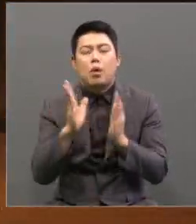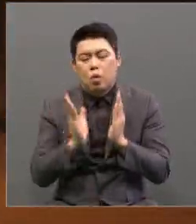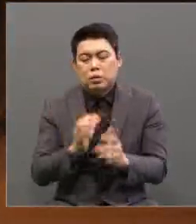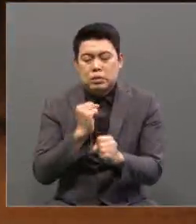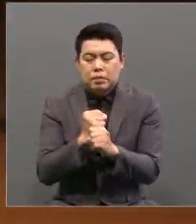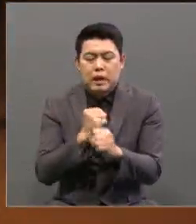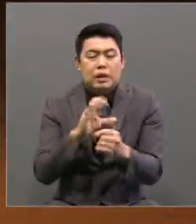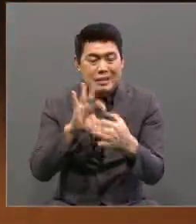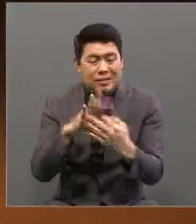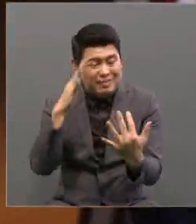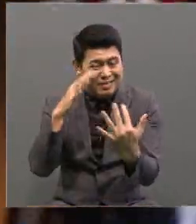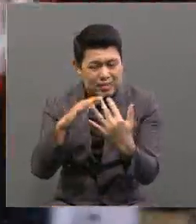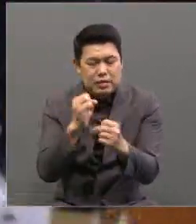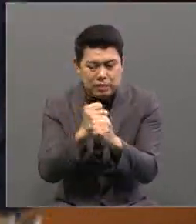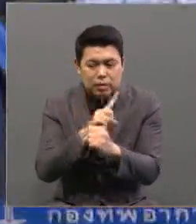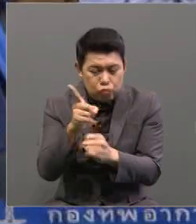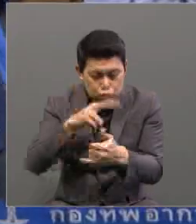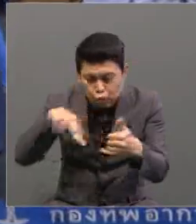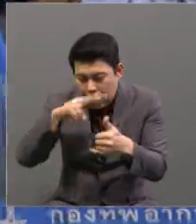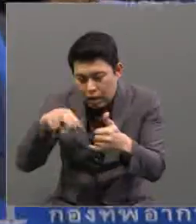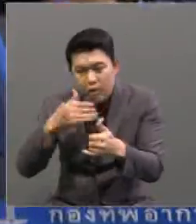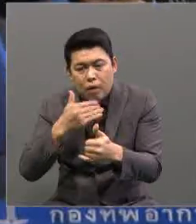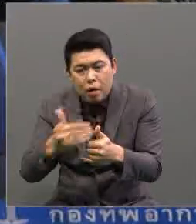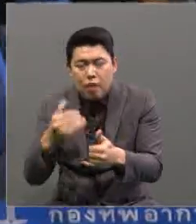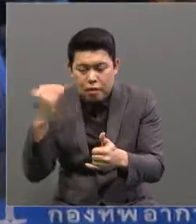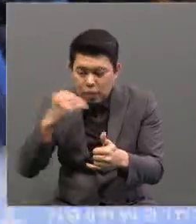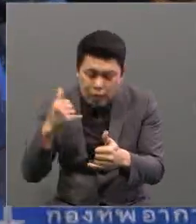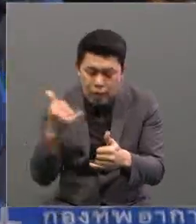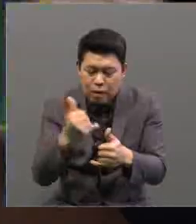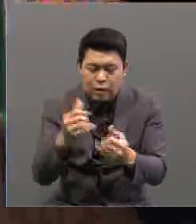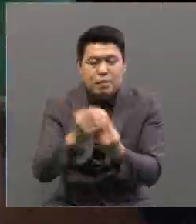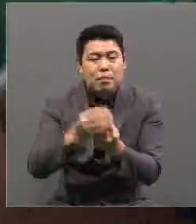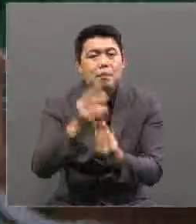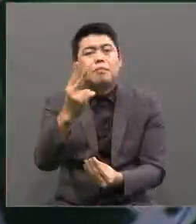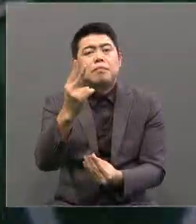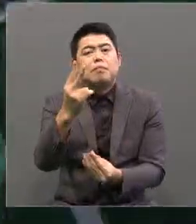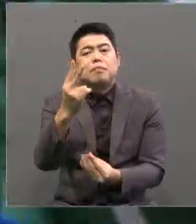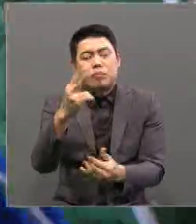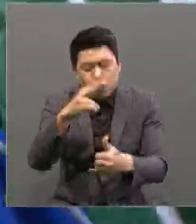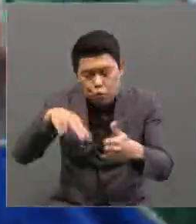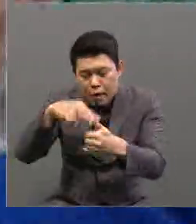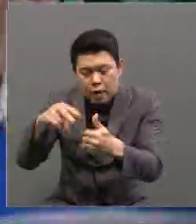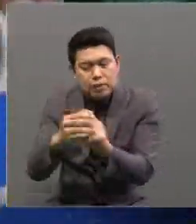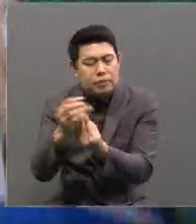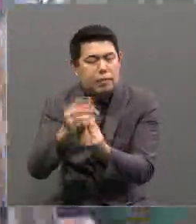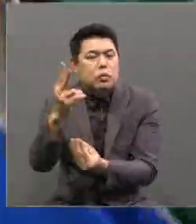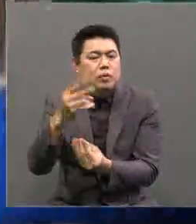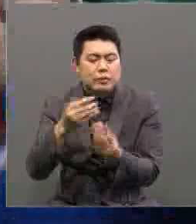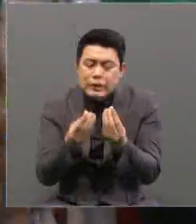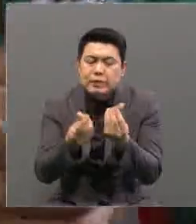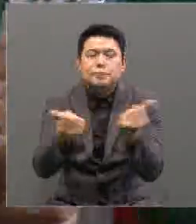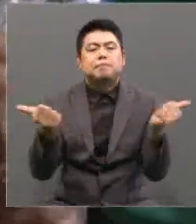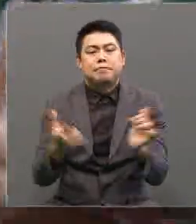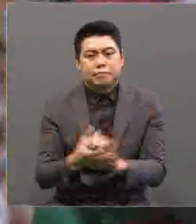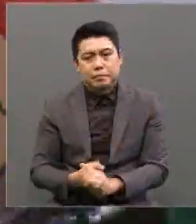ข้องกับสุขภาพจิตเขาจะติดตามดูแลอย่างต่อเนื่องเป็นเวลาถึง2สัปดาห์อย่างติดเรียกว่าอย่างละเอียดเลยนะครับ ใช่ค่ะก็จะเป็น